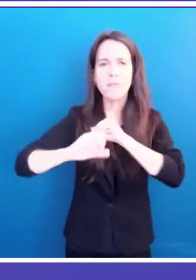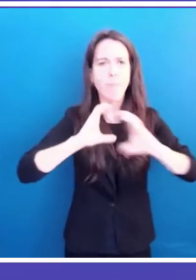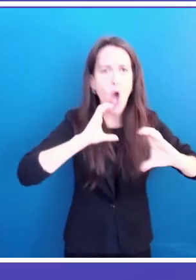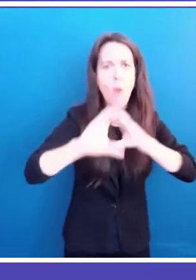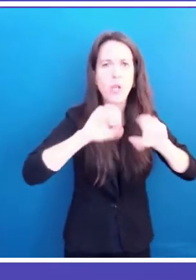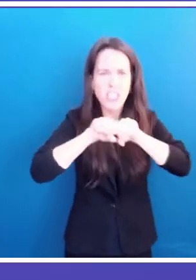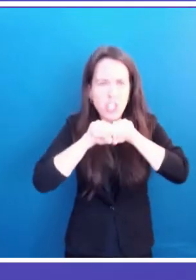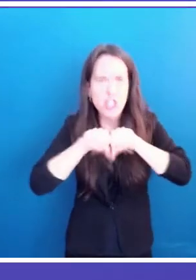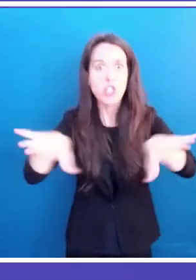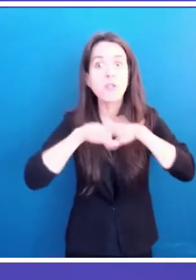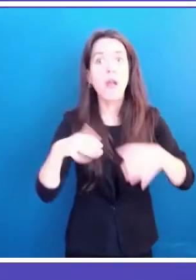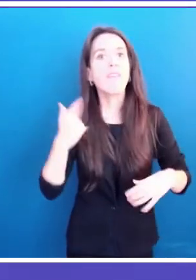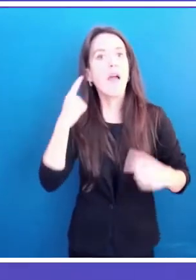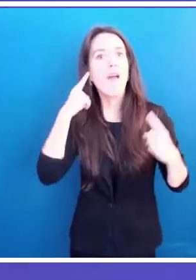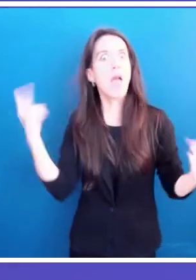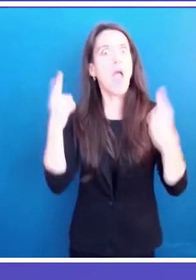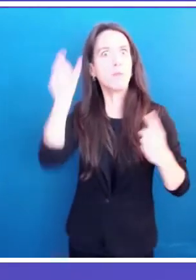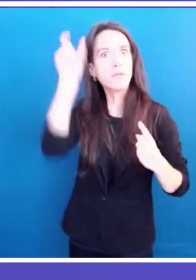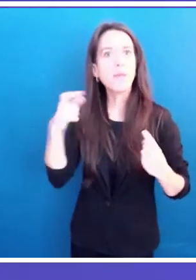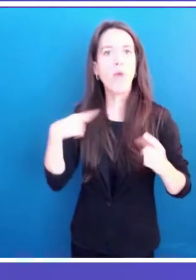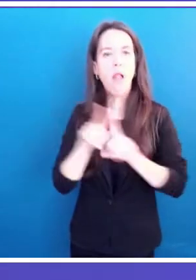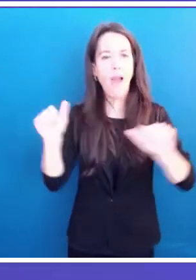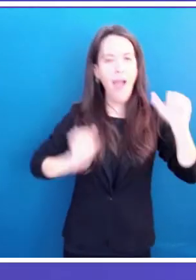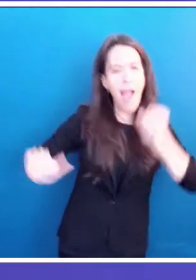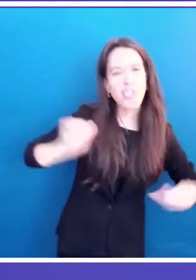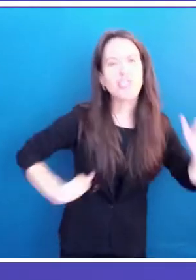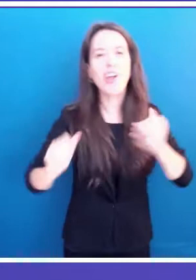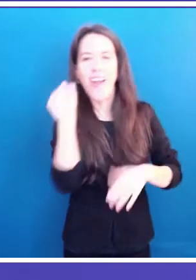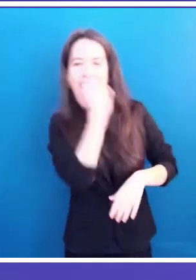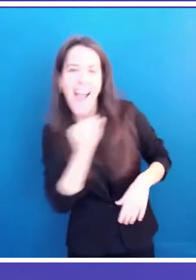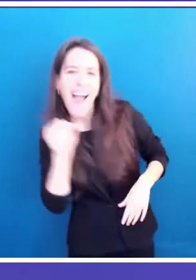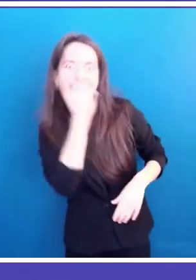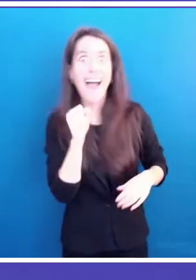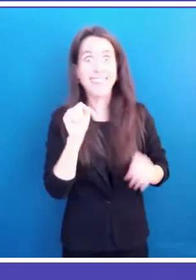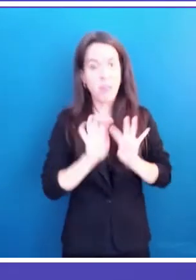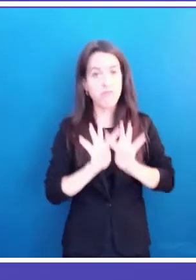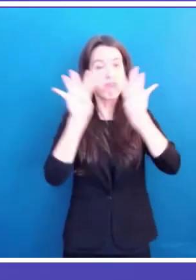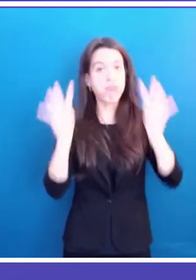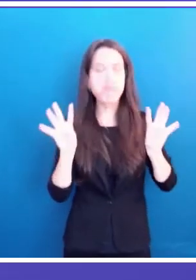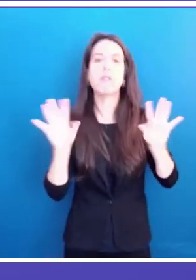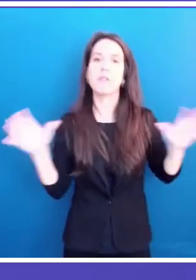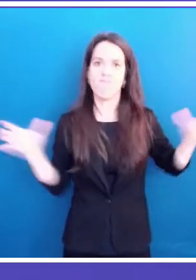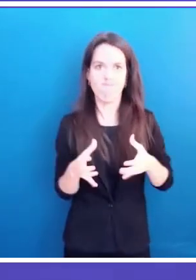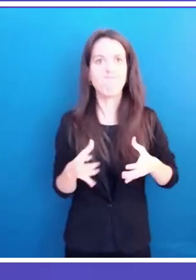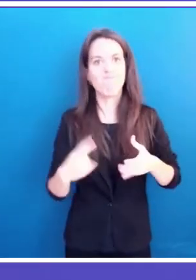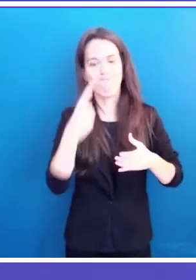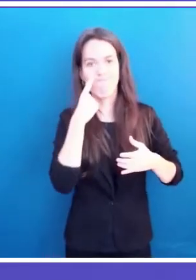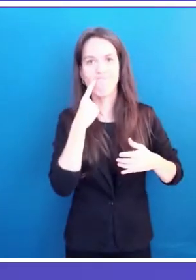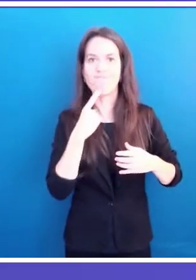شهري أبريل ومايو نيسان وأيار أطلقنا حملة بمشاركة من